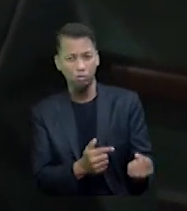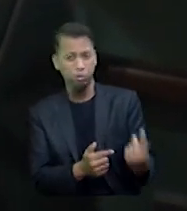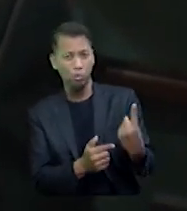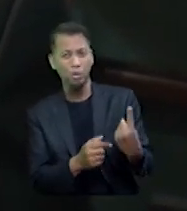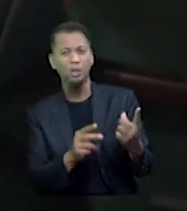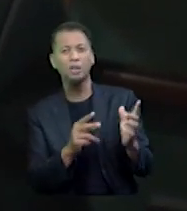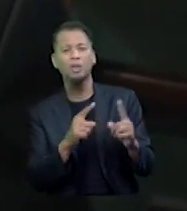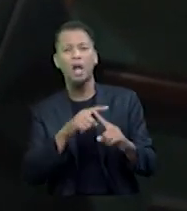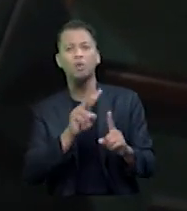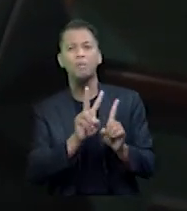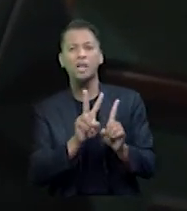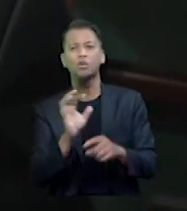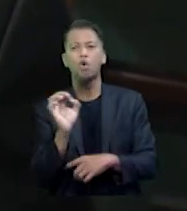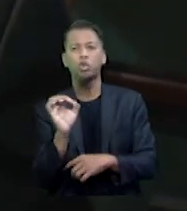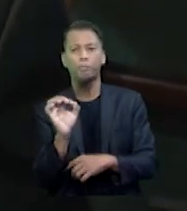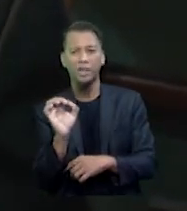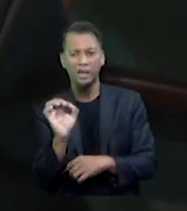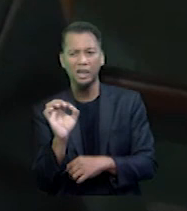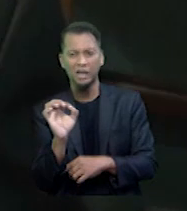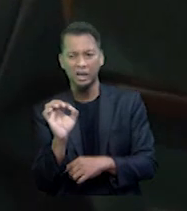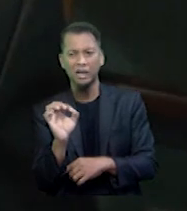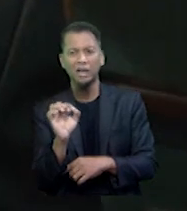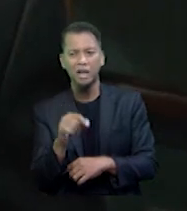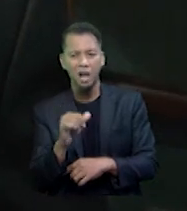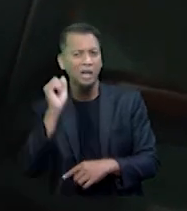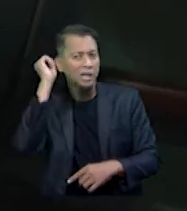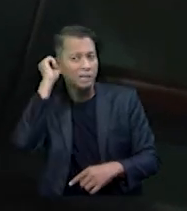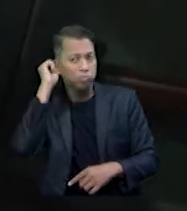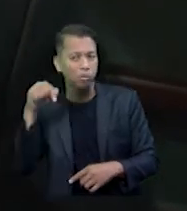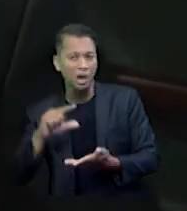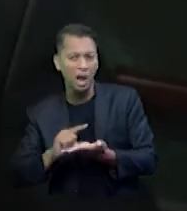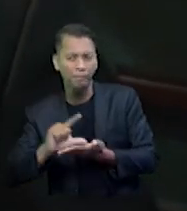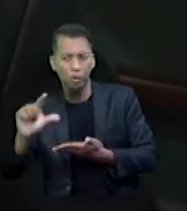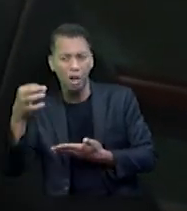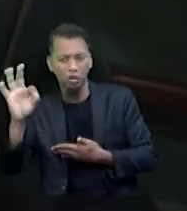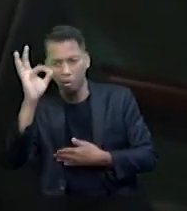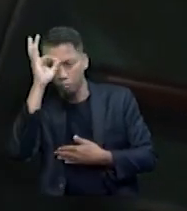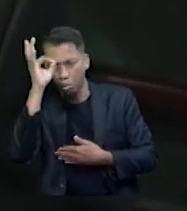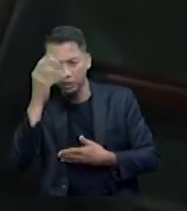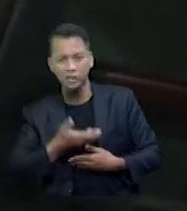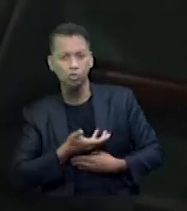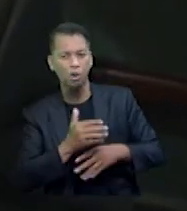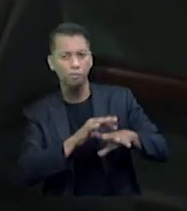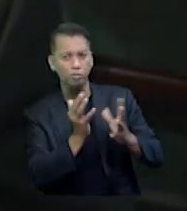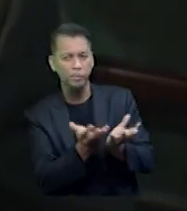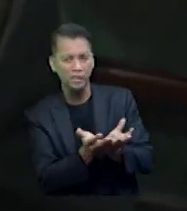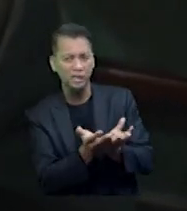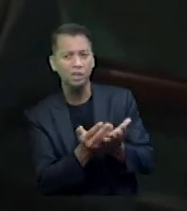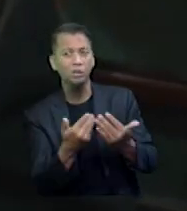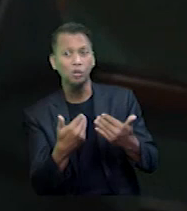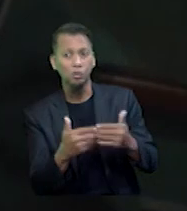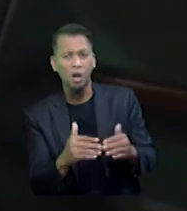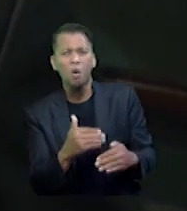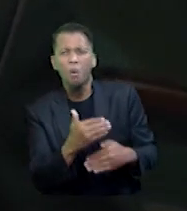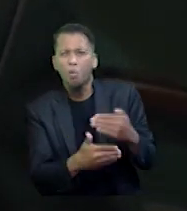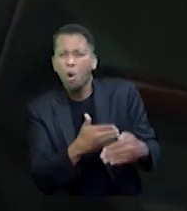ini melakukan laporan kepada pihak berwajib, yaitu Polres Sukabumi. Namun faktanya proses itu malah